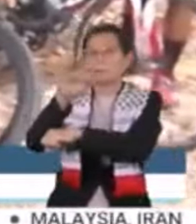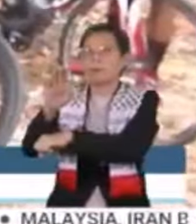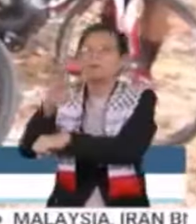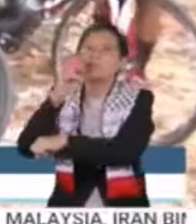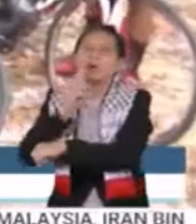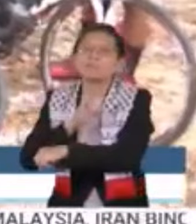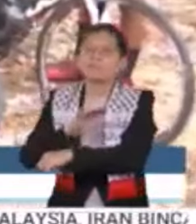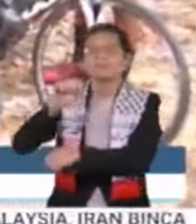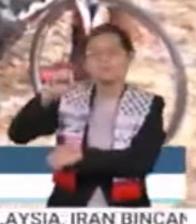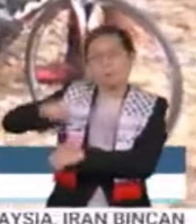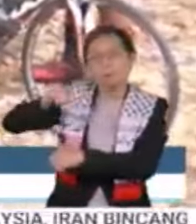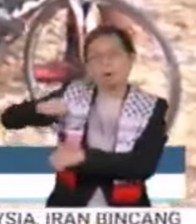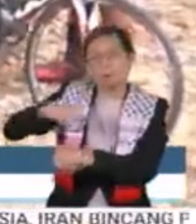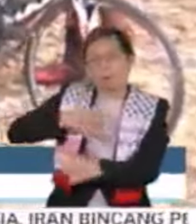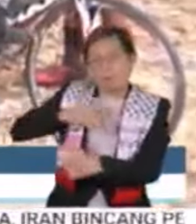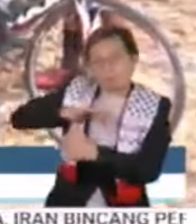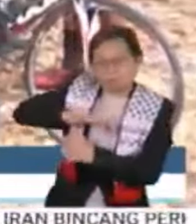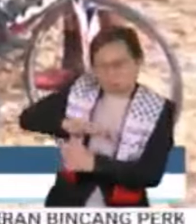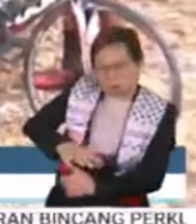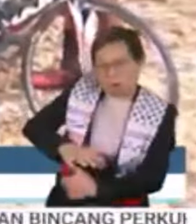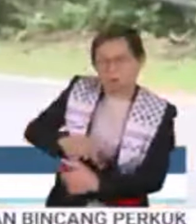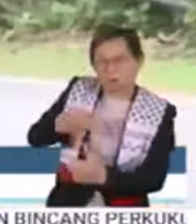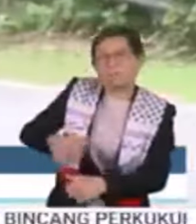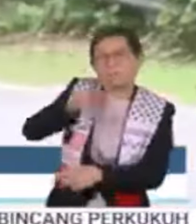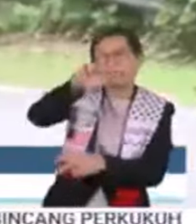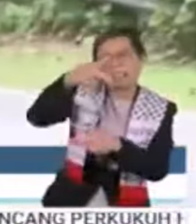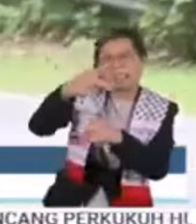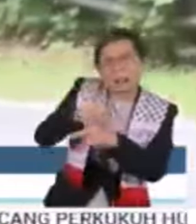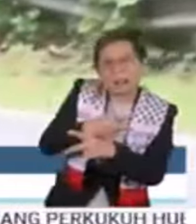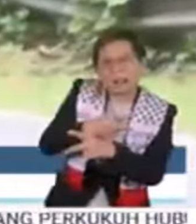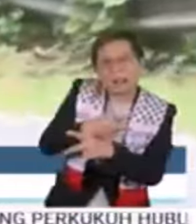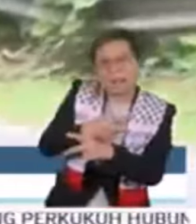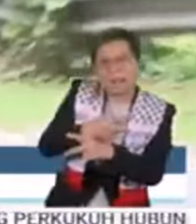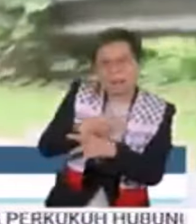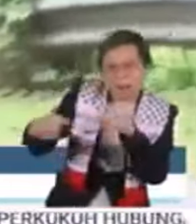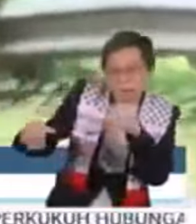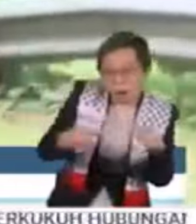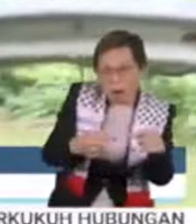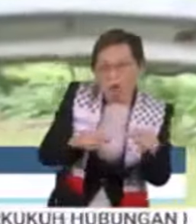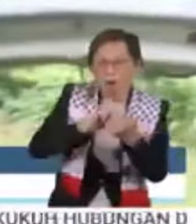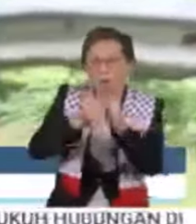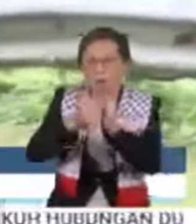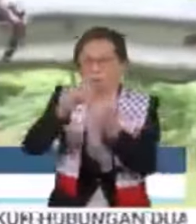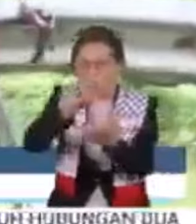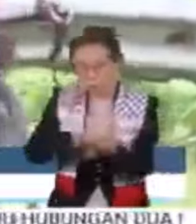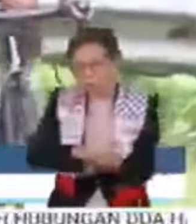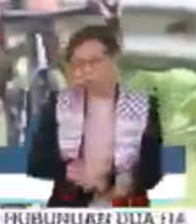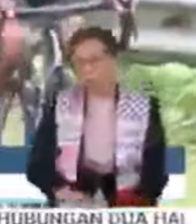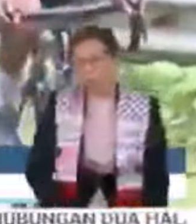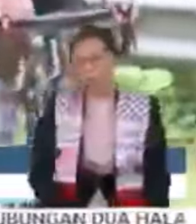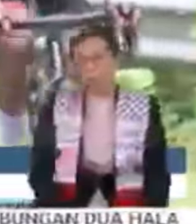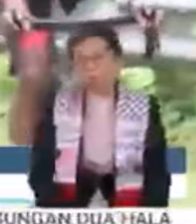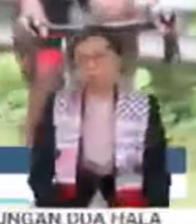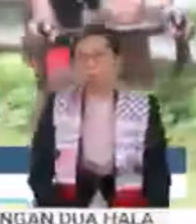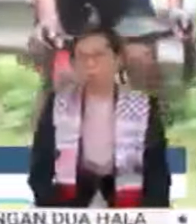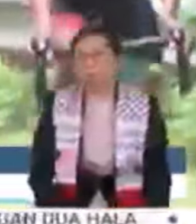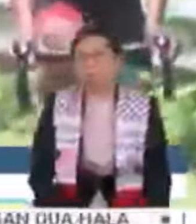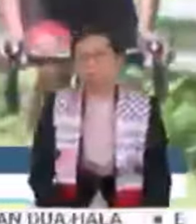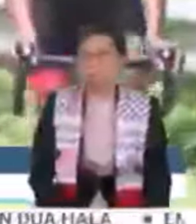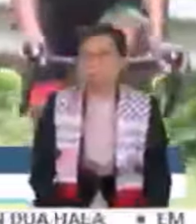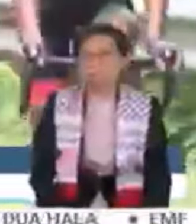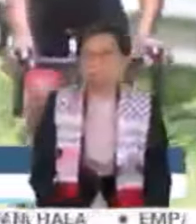Beliau juga mengakui merasa tekanan meskipun sudah tiga kali membuat penampilan pada temasya berkenaan.